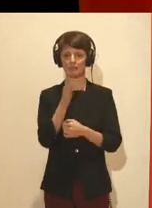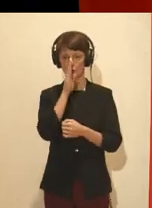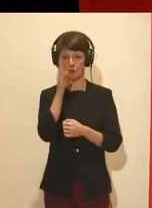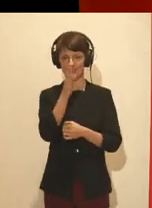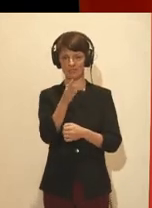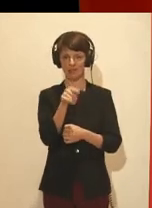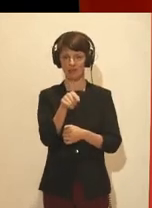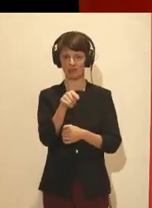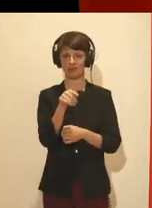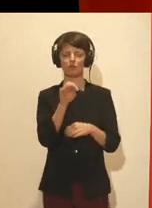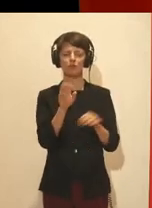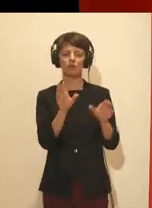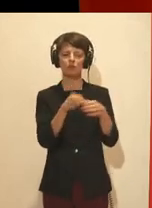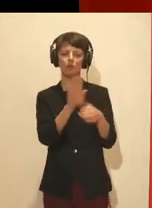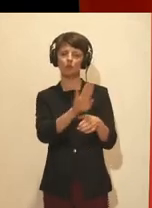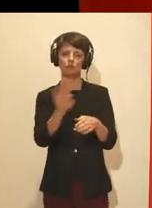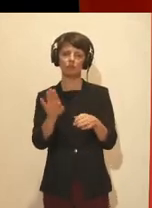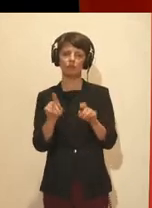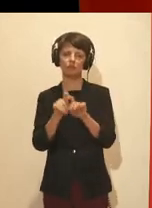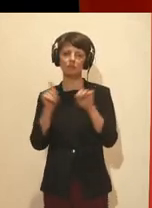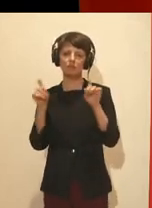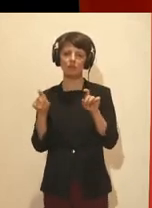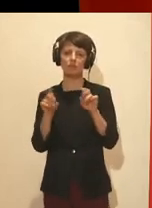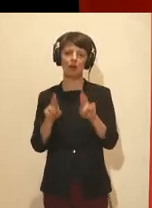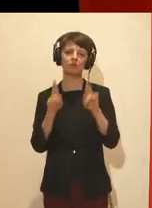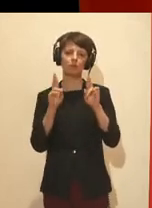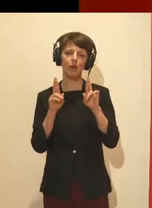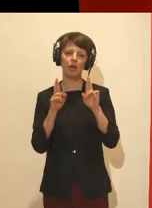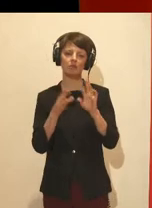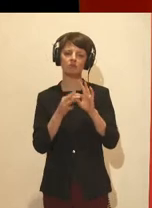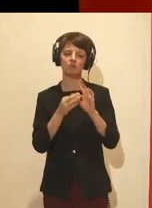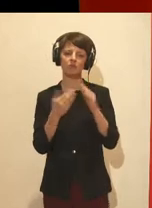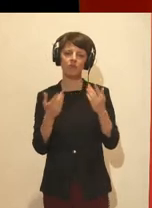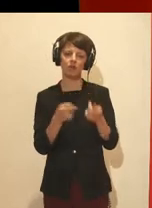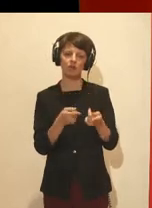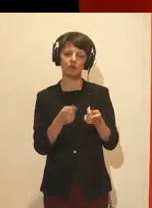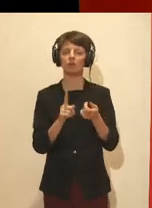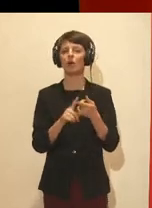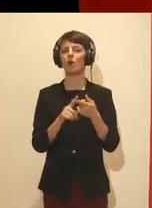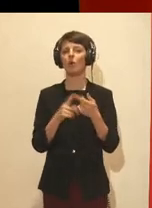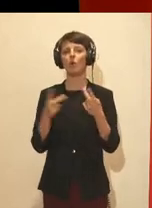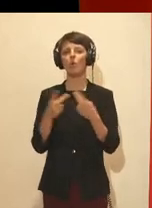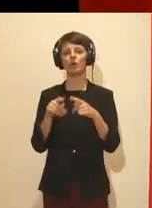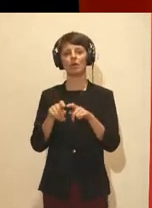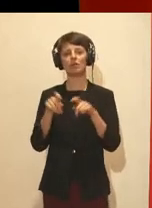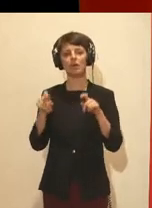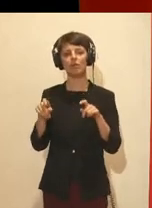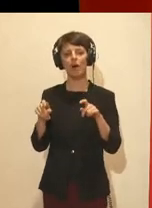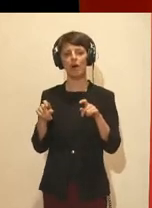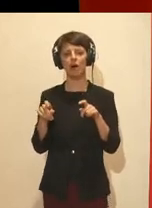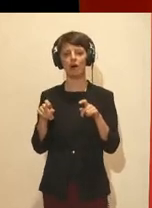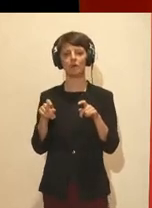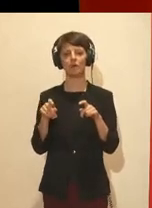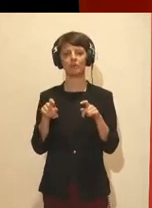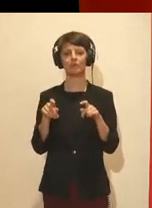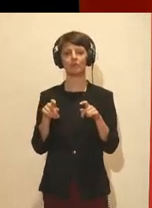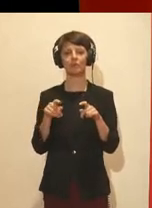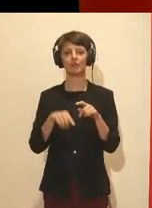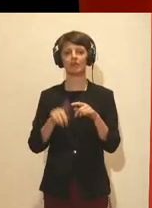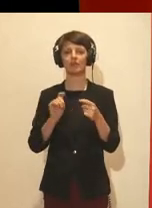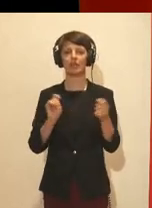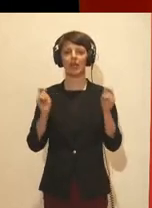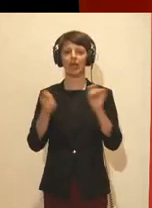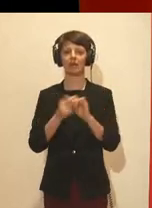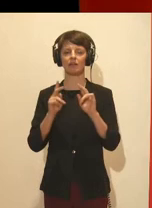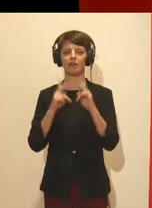bestimmten gruppen was haben die mit dem thema respekt zu tun was haben die mit dem thema zu tun einer sich ändernden welt